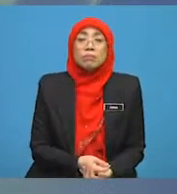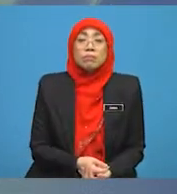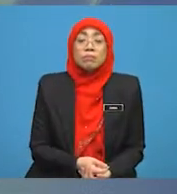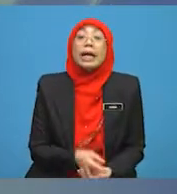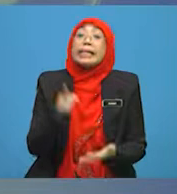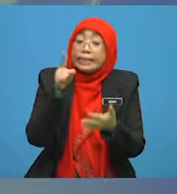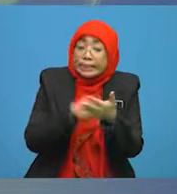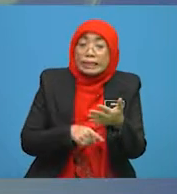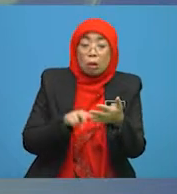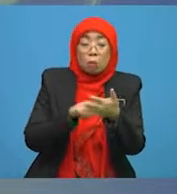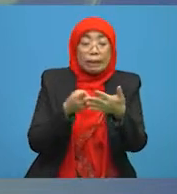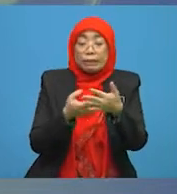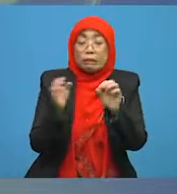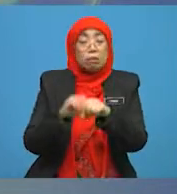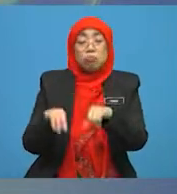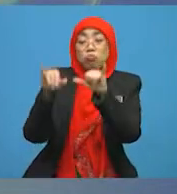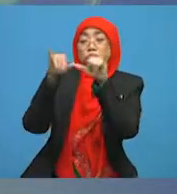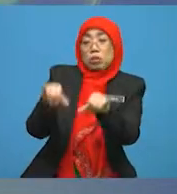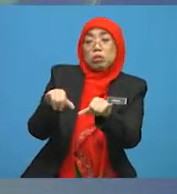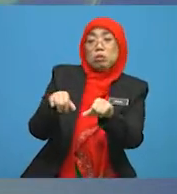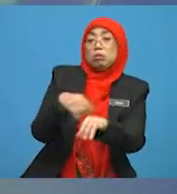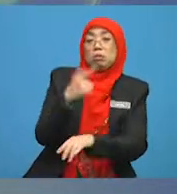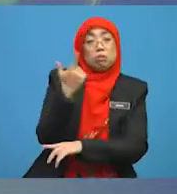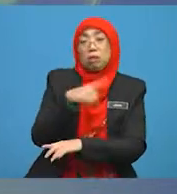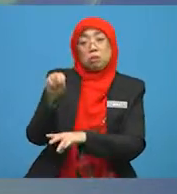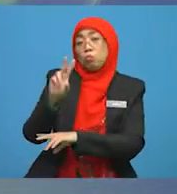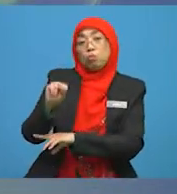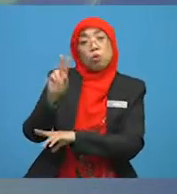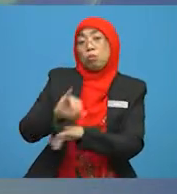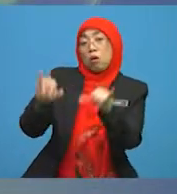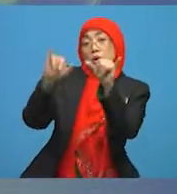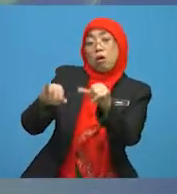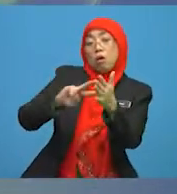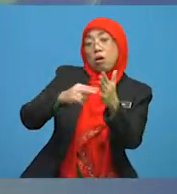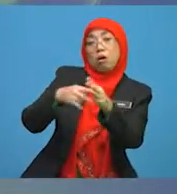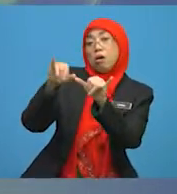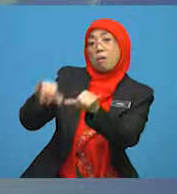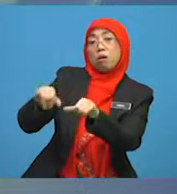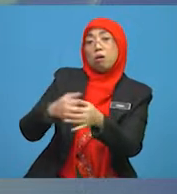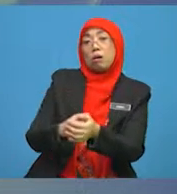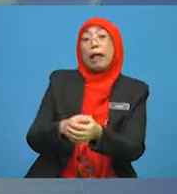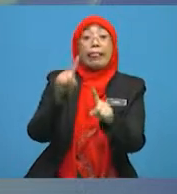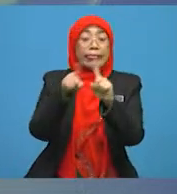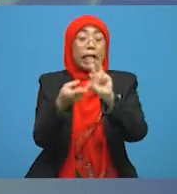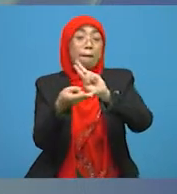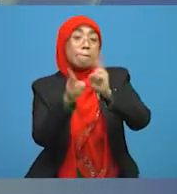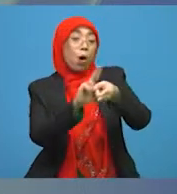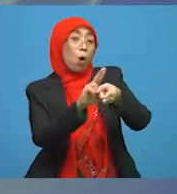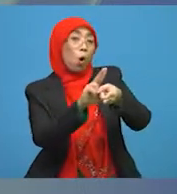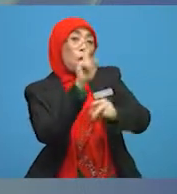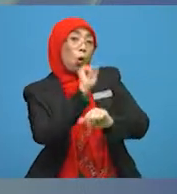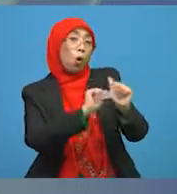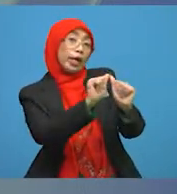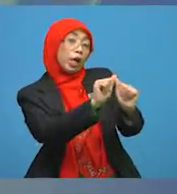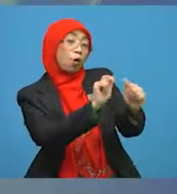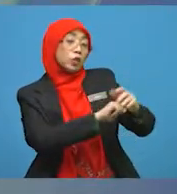Makna sesuatu perkataan tidak berubah secara sinkronik atau pada masa tertentu, tetapi berubah mengikut